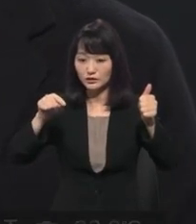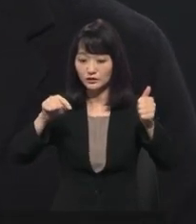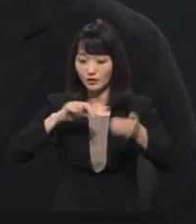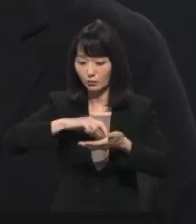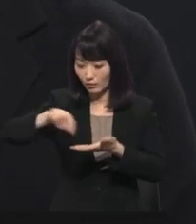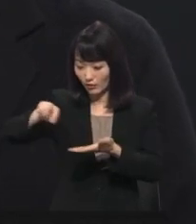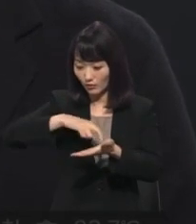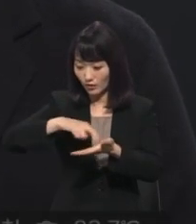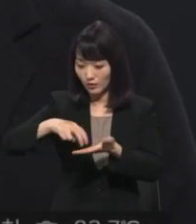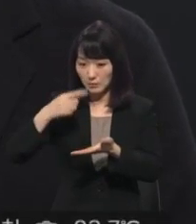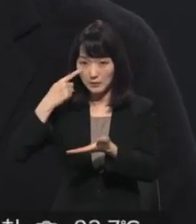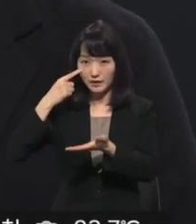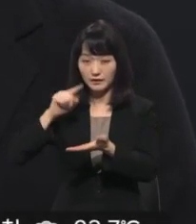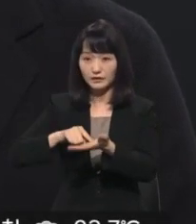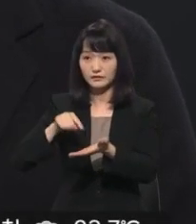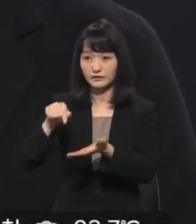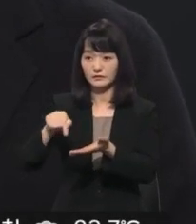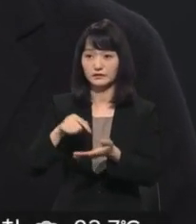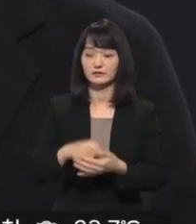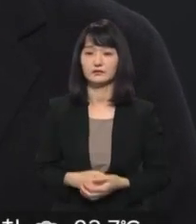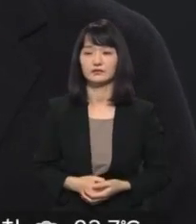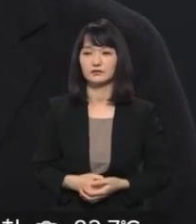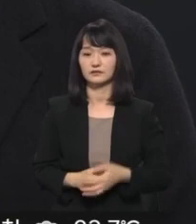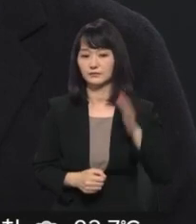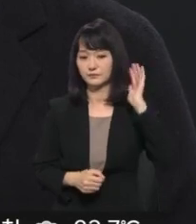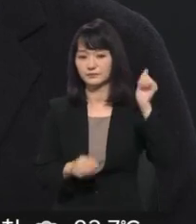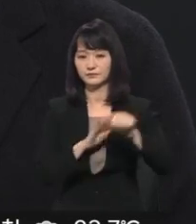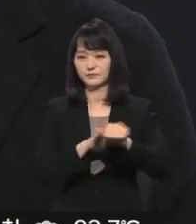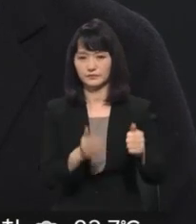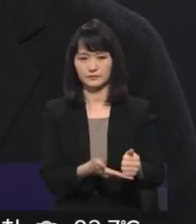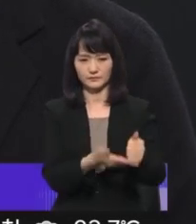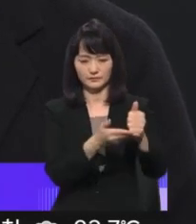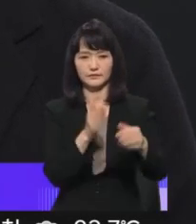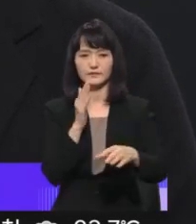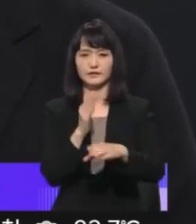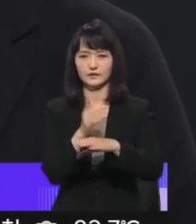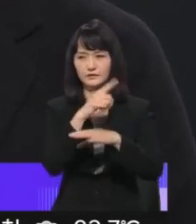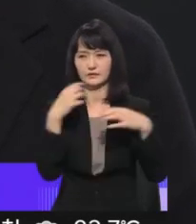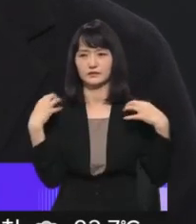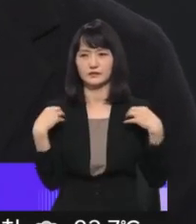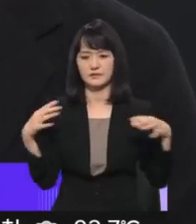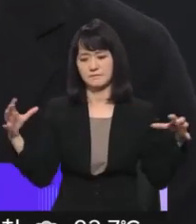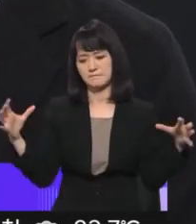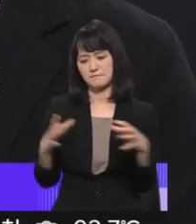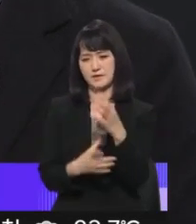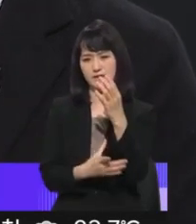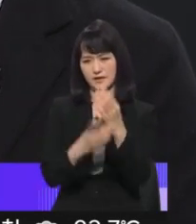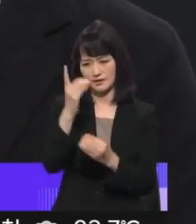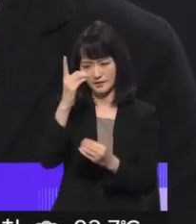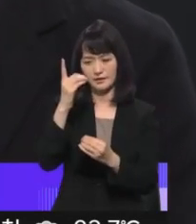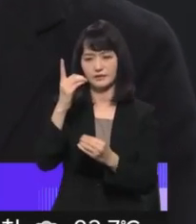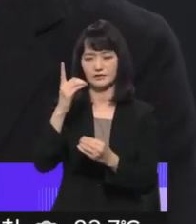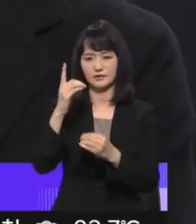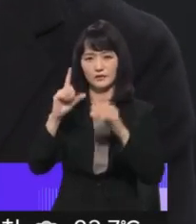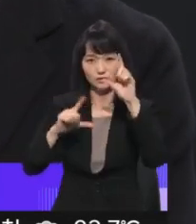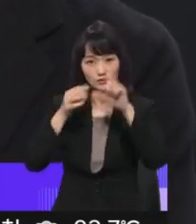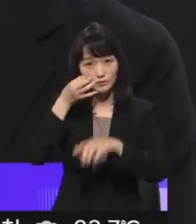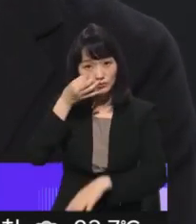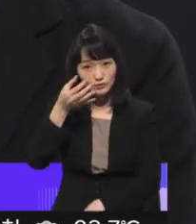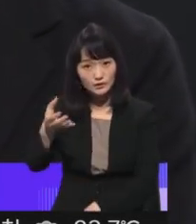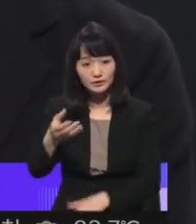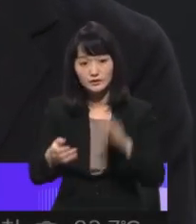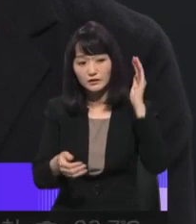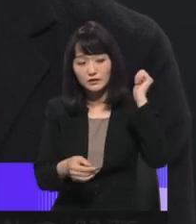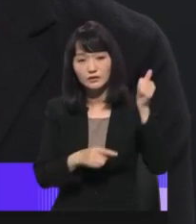당 대통령님을 잘게 받치기 위해서 당과 정의 하나되는 모습을 보이겠다 대통령이 돼서 잘바 떨어질 이런 얘기를